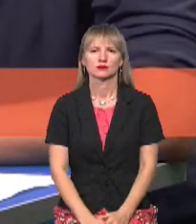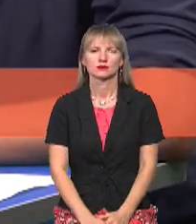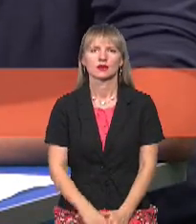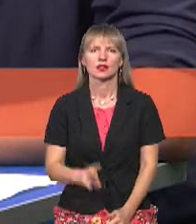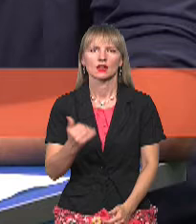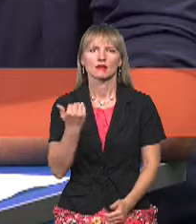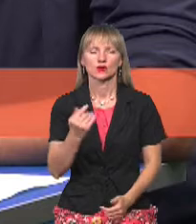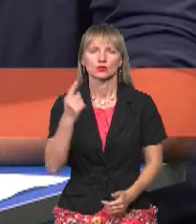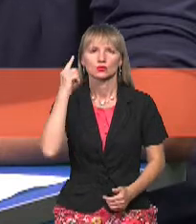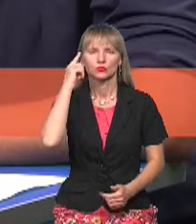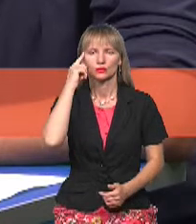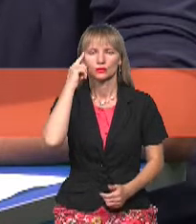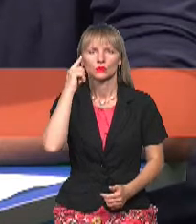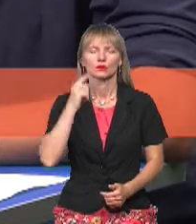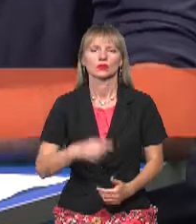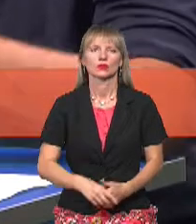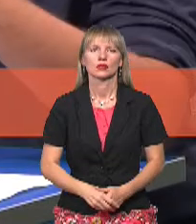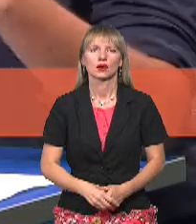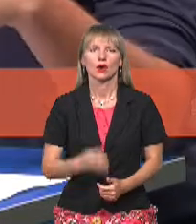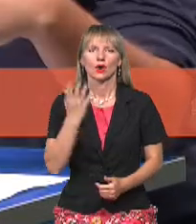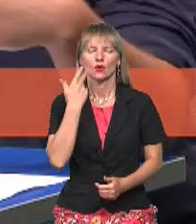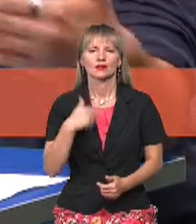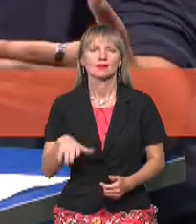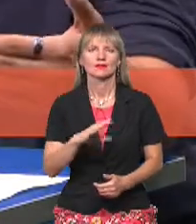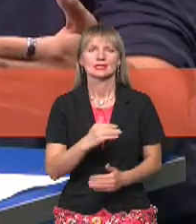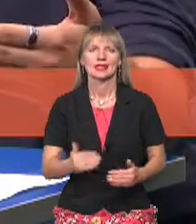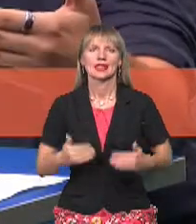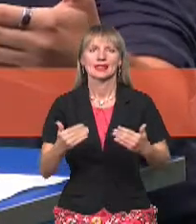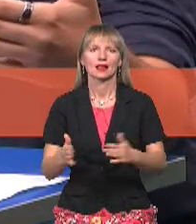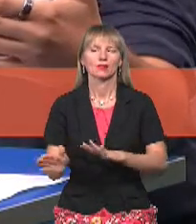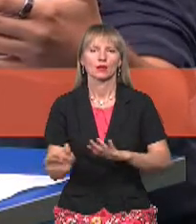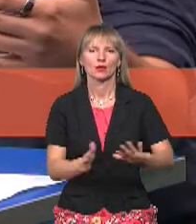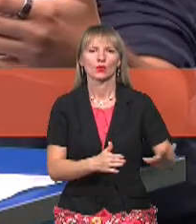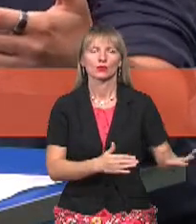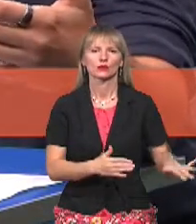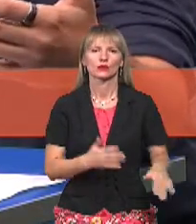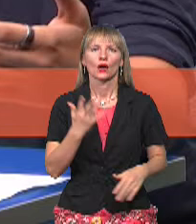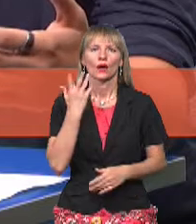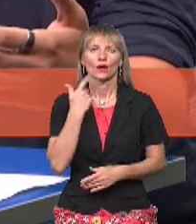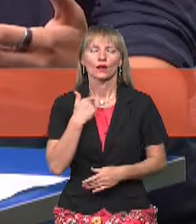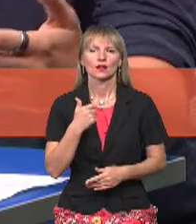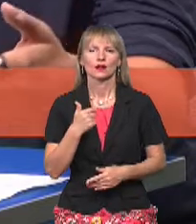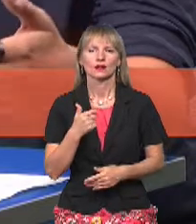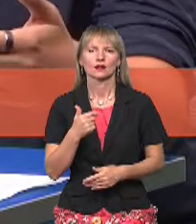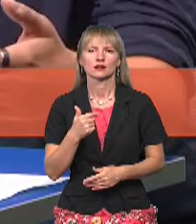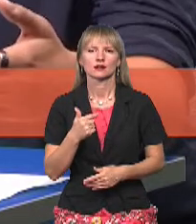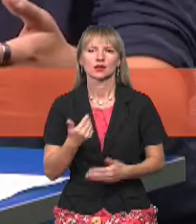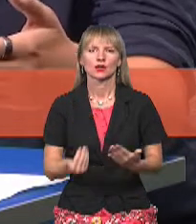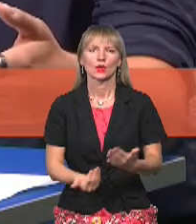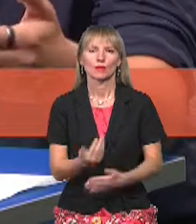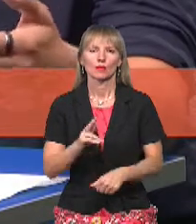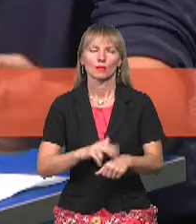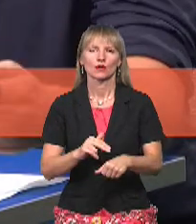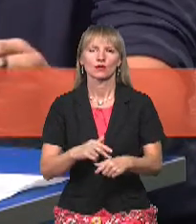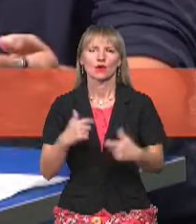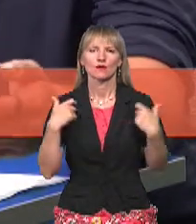На вашу думку, ось коли всі ці етапи пройдуть, коли вже нові поліцейські